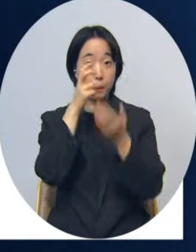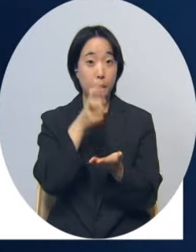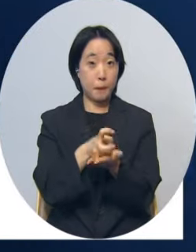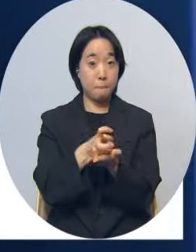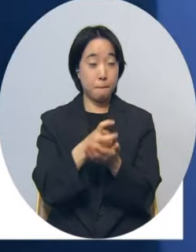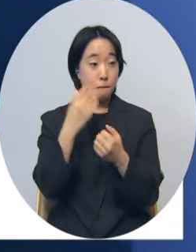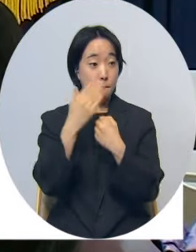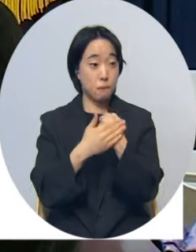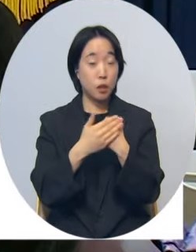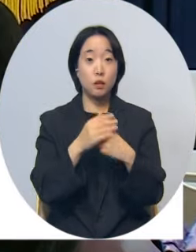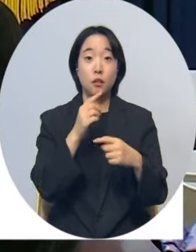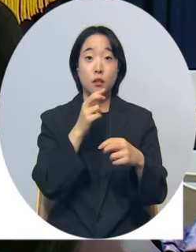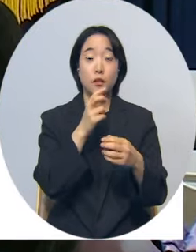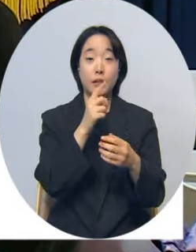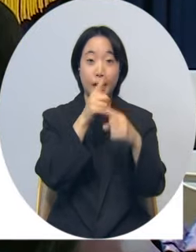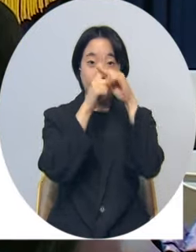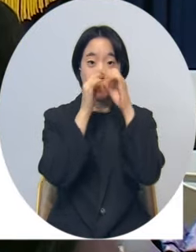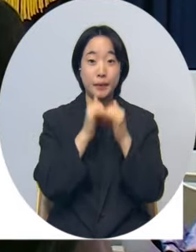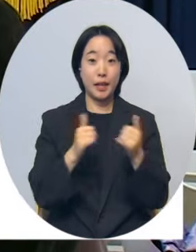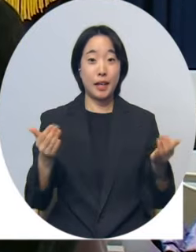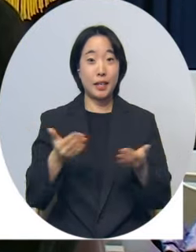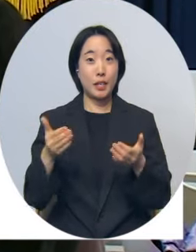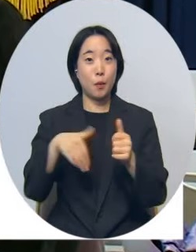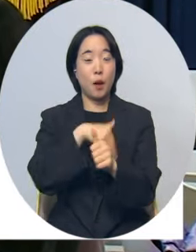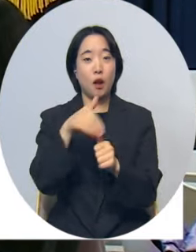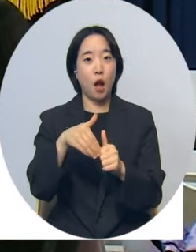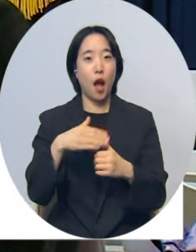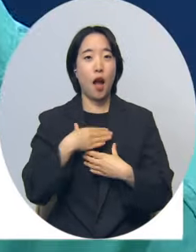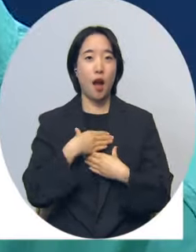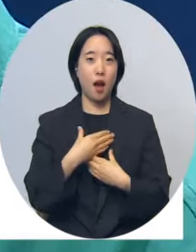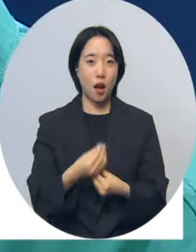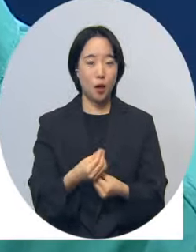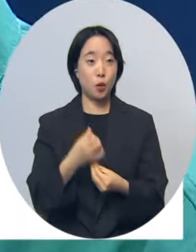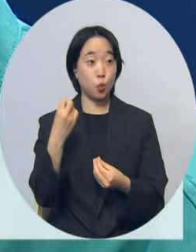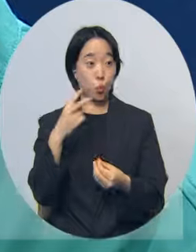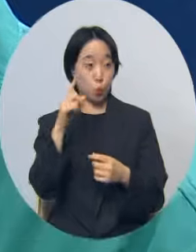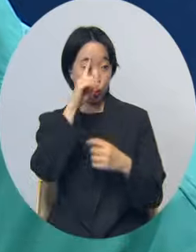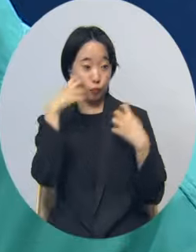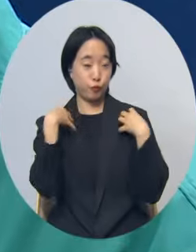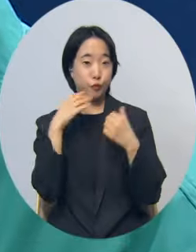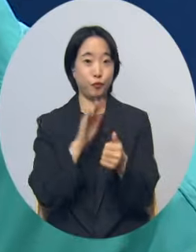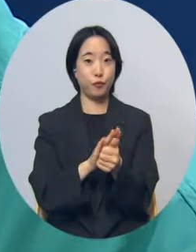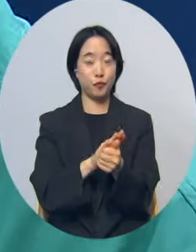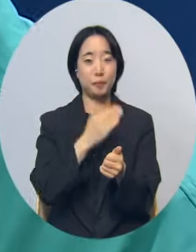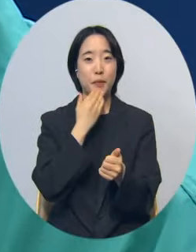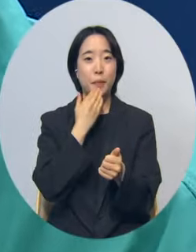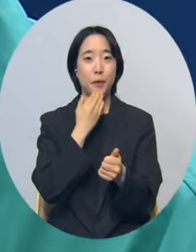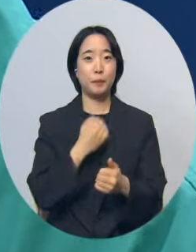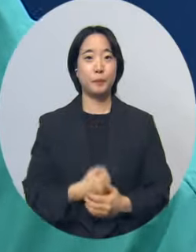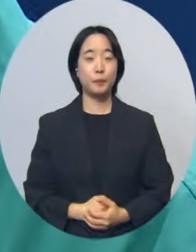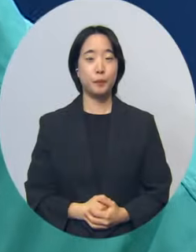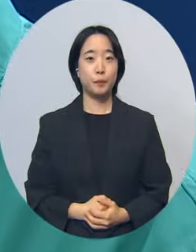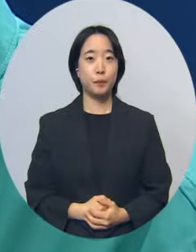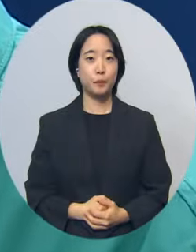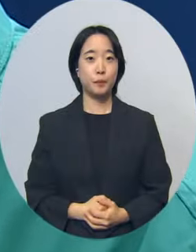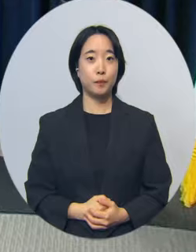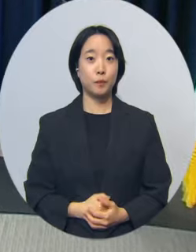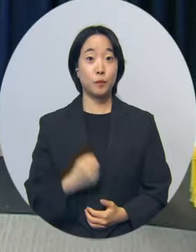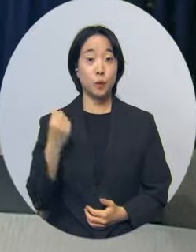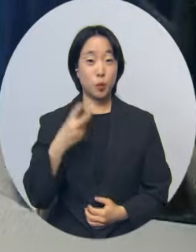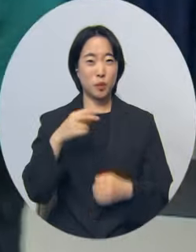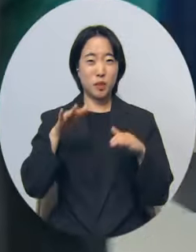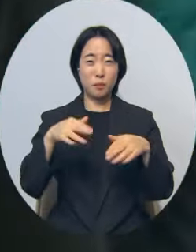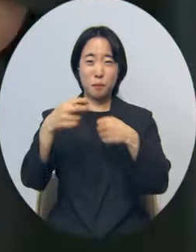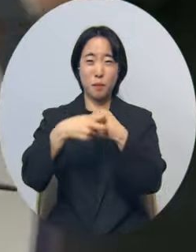등 보건의료인 처우가 개선되고 지원도 더 강화될 걸로 내다봤습니다. 또 보건의료 노사